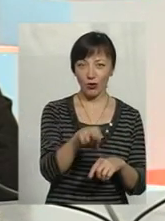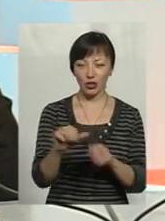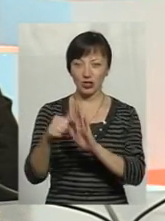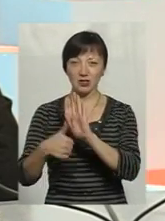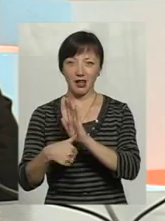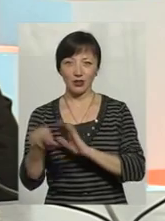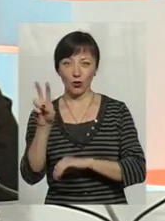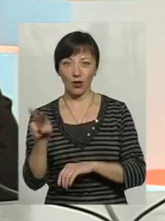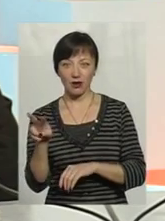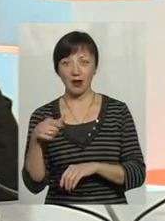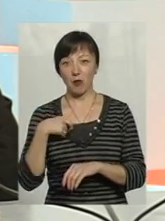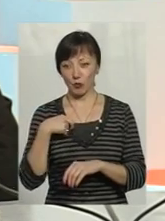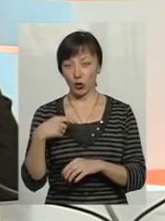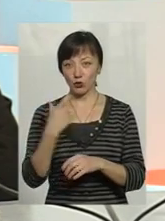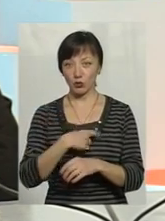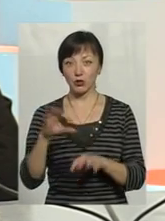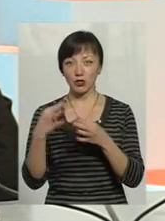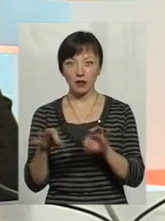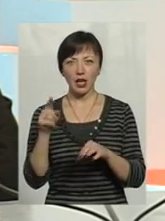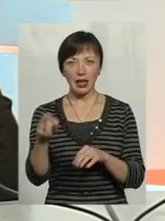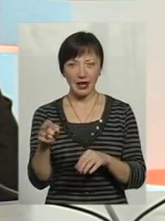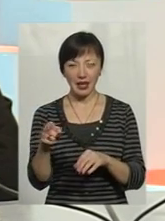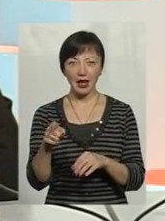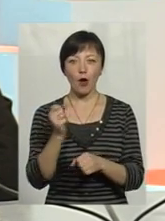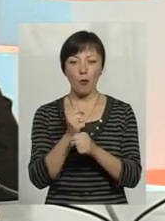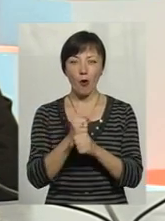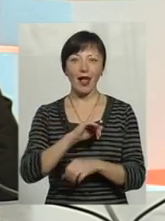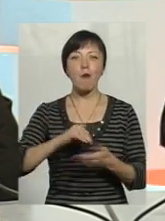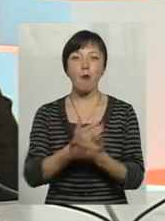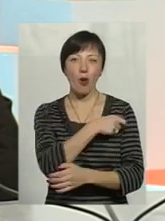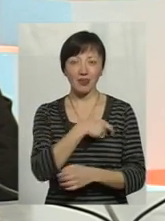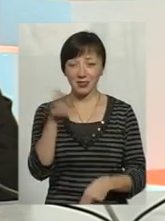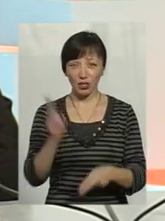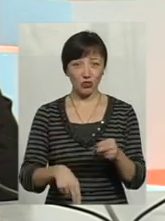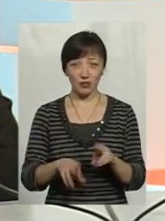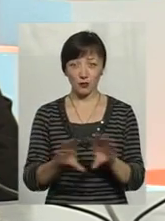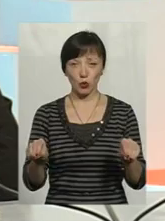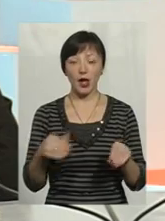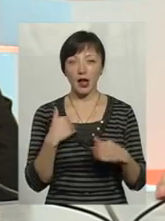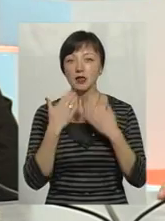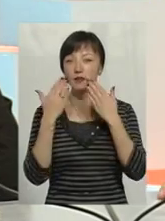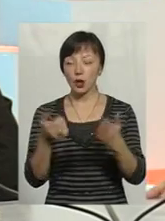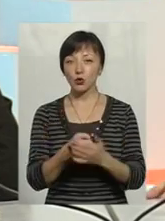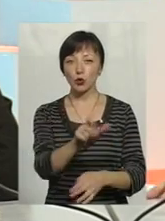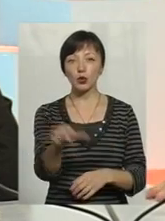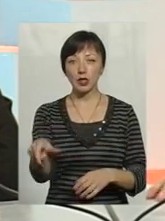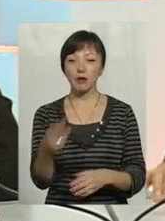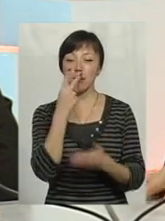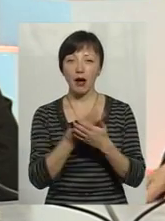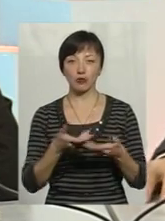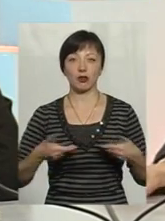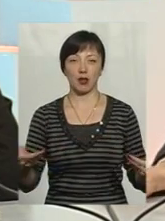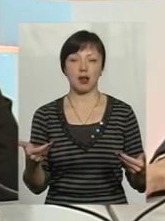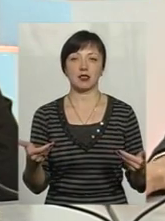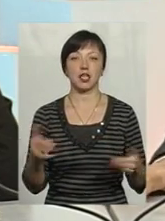невеликому факті з життя цього політика, і її кар'єра як політика закінчилась. Я звертаюся знову до тих, хто нас бачить і